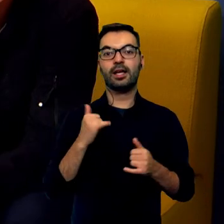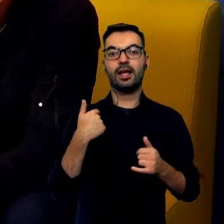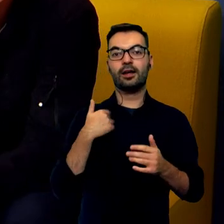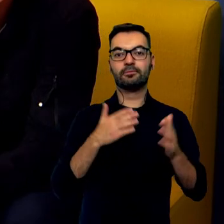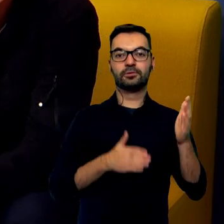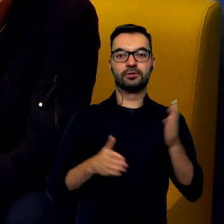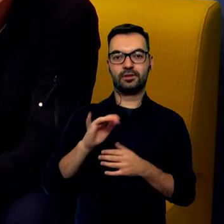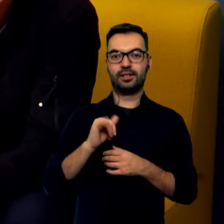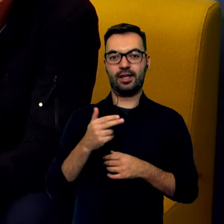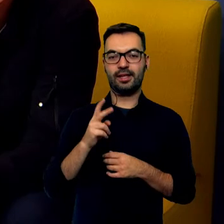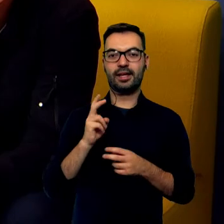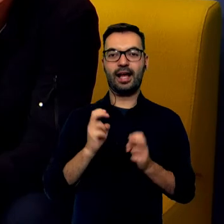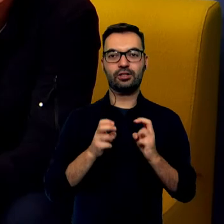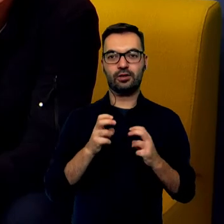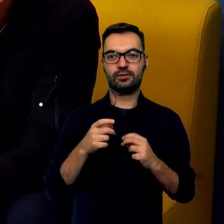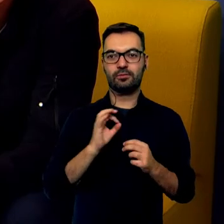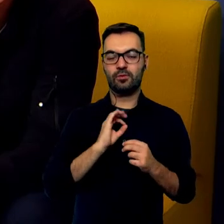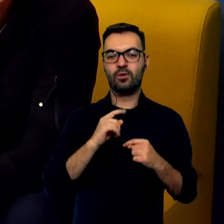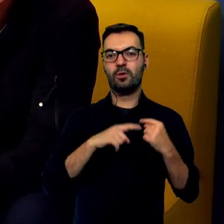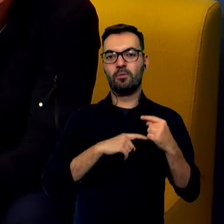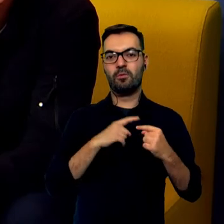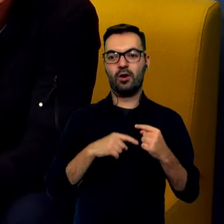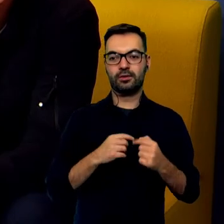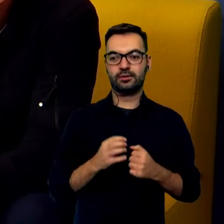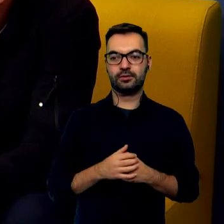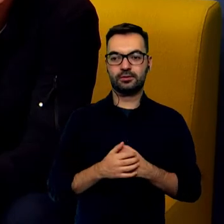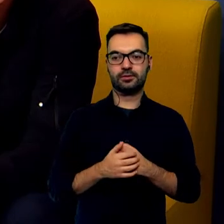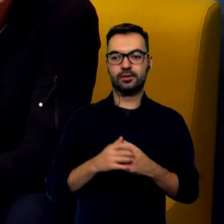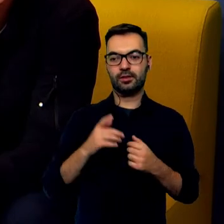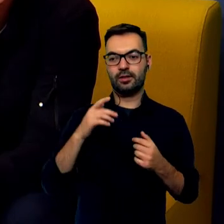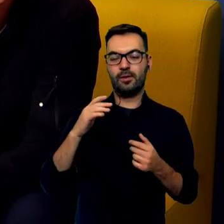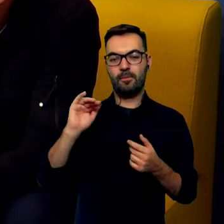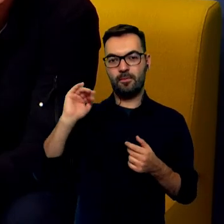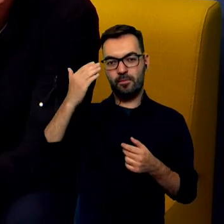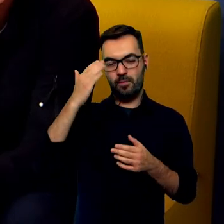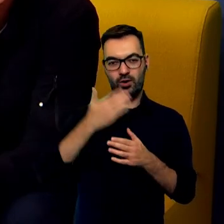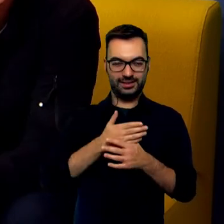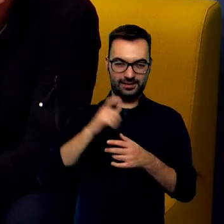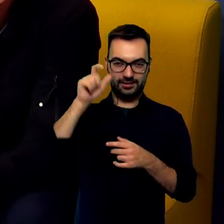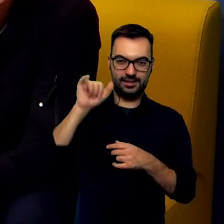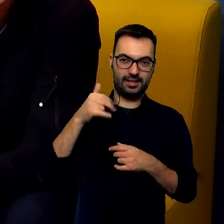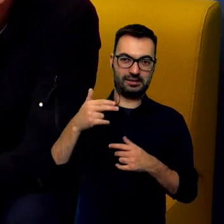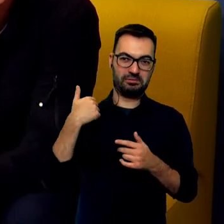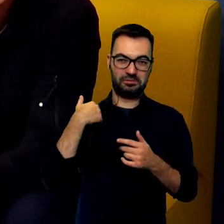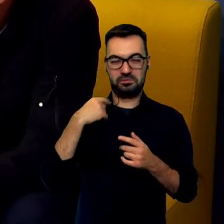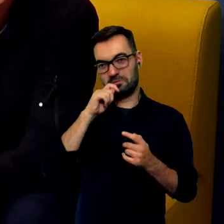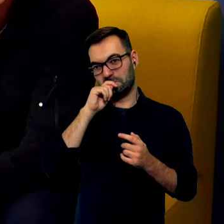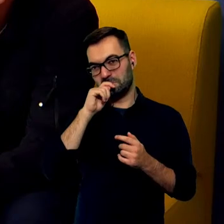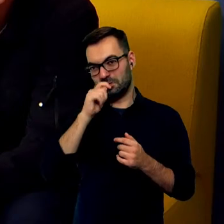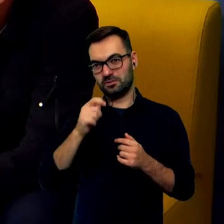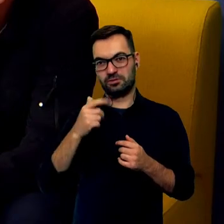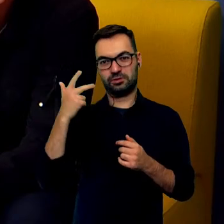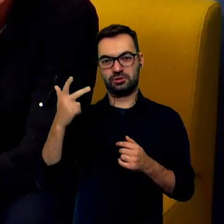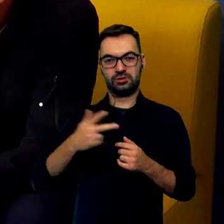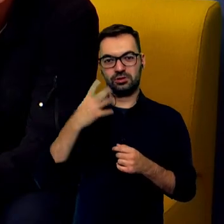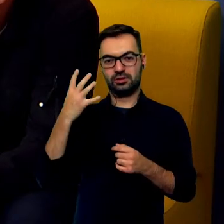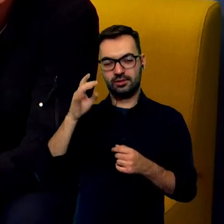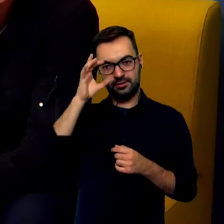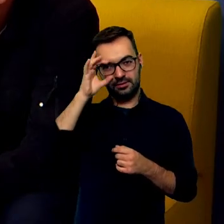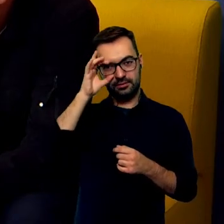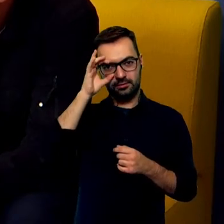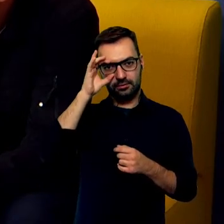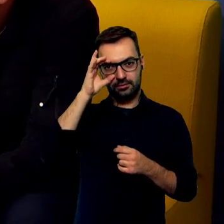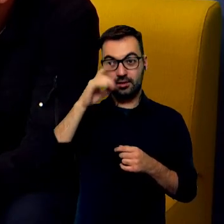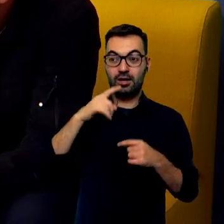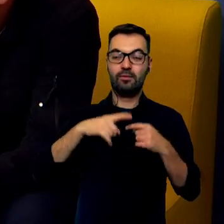przygotowując się do roli Jana Kaczkowskiego, właściwie ten mój proces poznawania Jana, on trwał właściwie gdzieś 3-4 lata, bo zmieniał